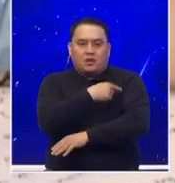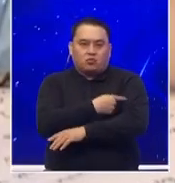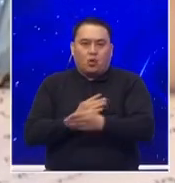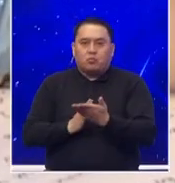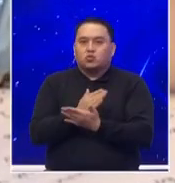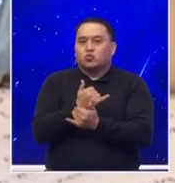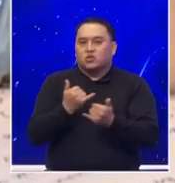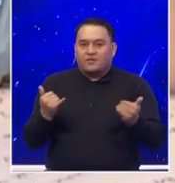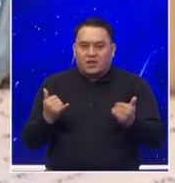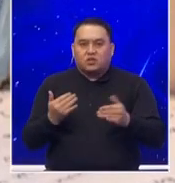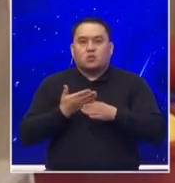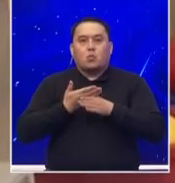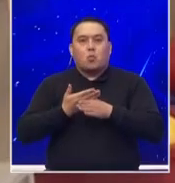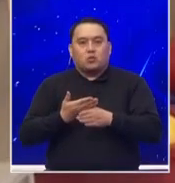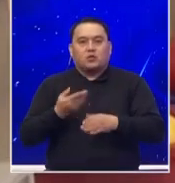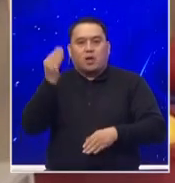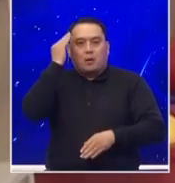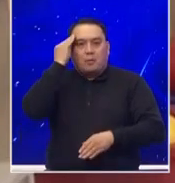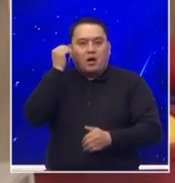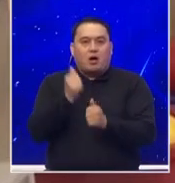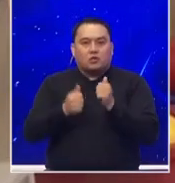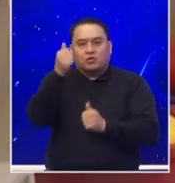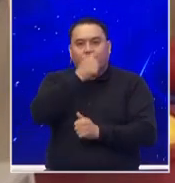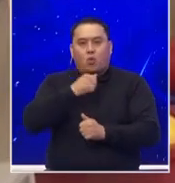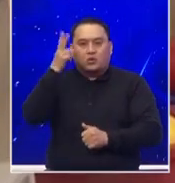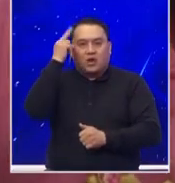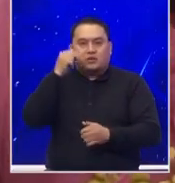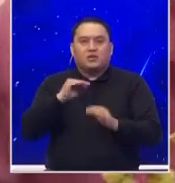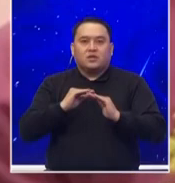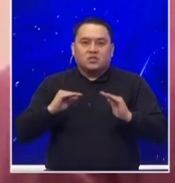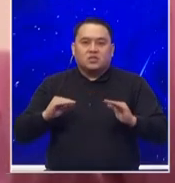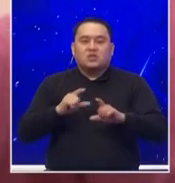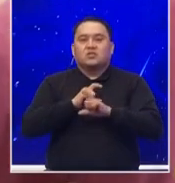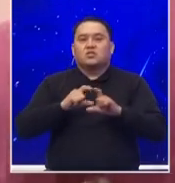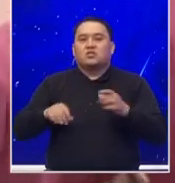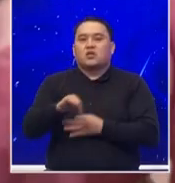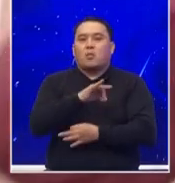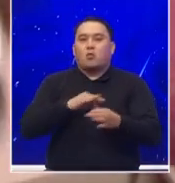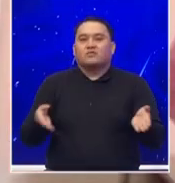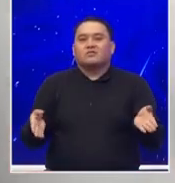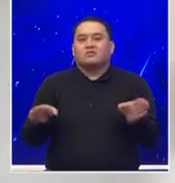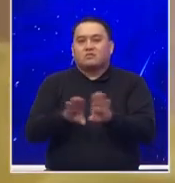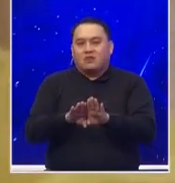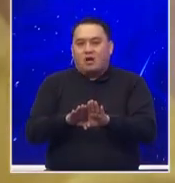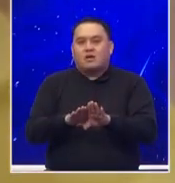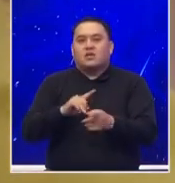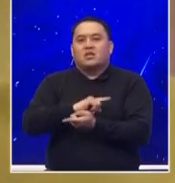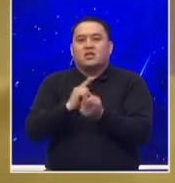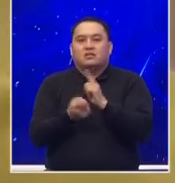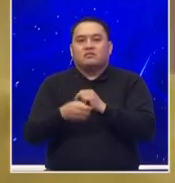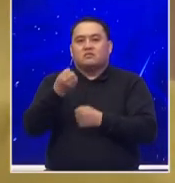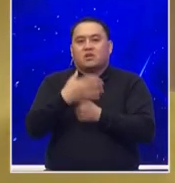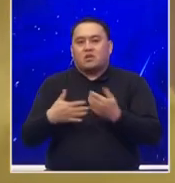медицинское обслуживание. Благодаря таким мерам ежегодно количество детских домов сокращается. Они трансформируются в